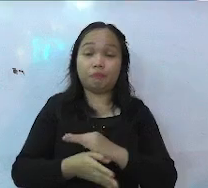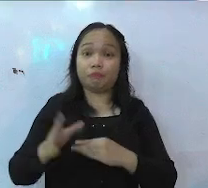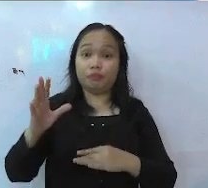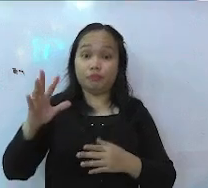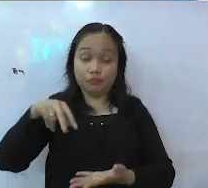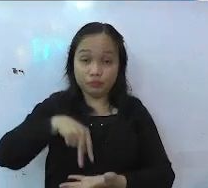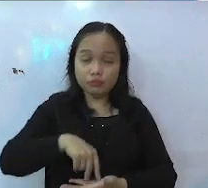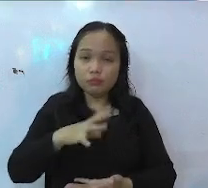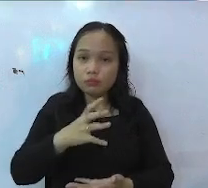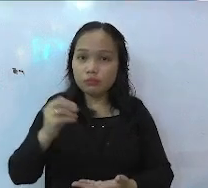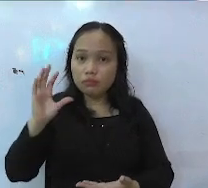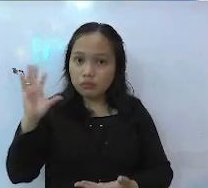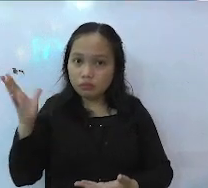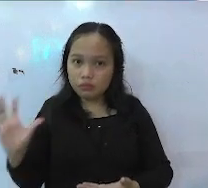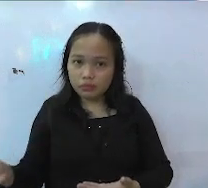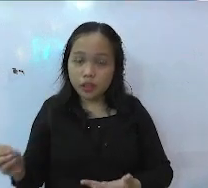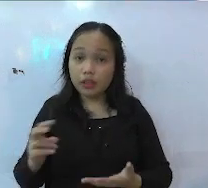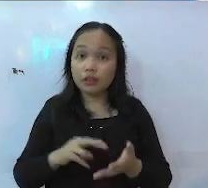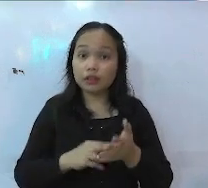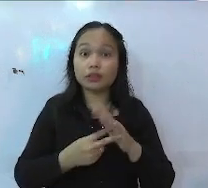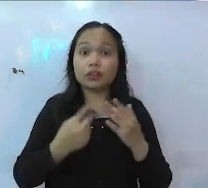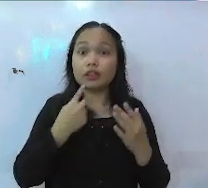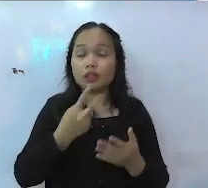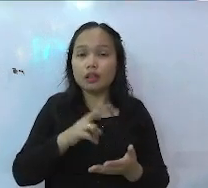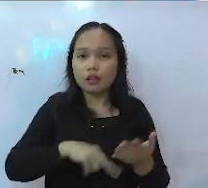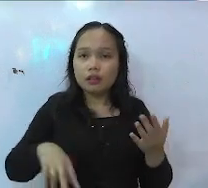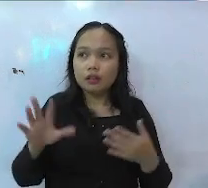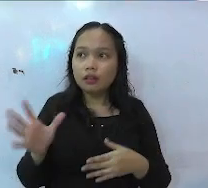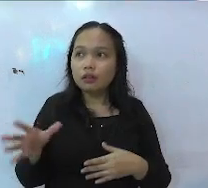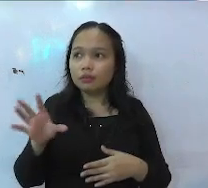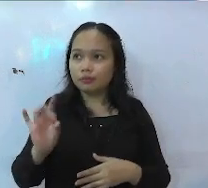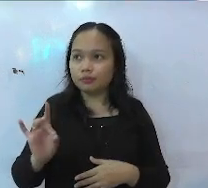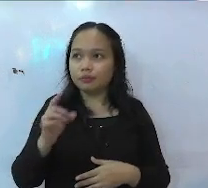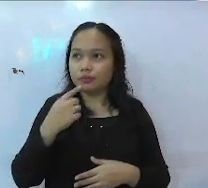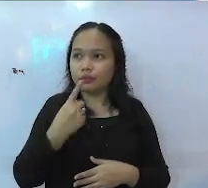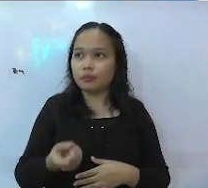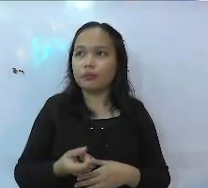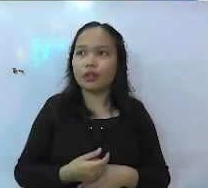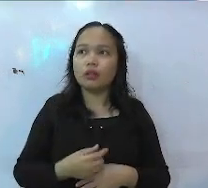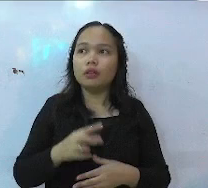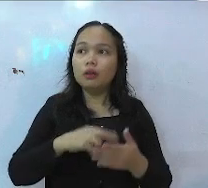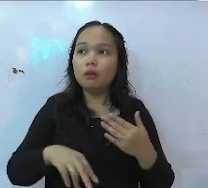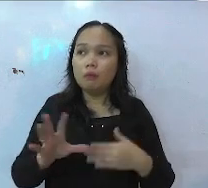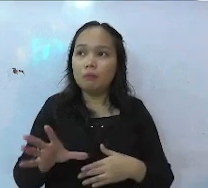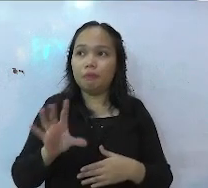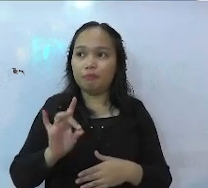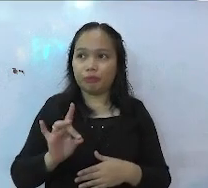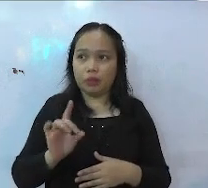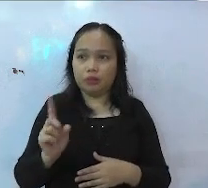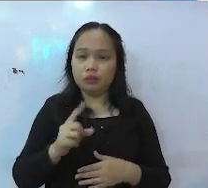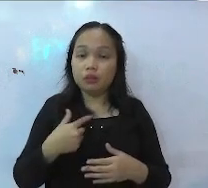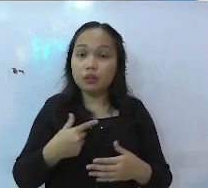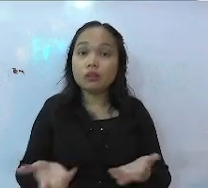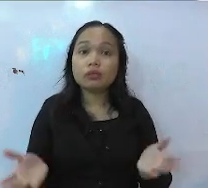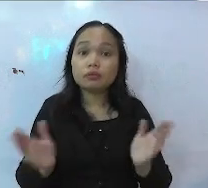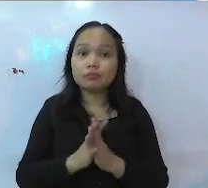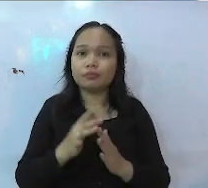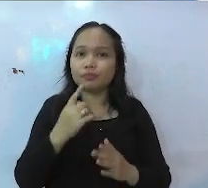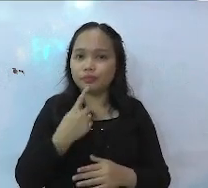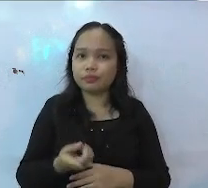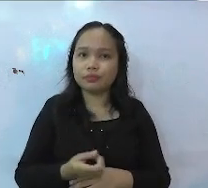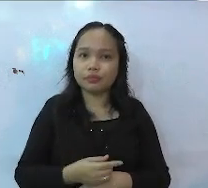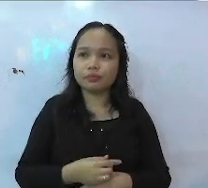ito ito yung sinasabi in verse number 58 Sabi ko nga sa inyo babalik tayo doun sa tanong na lagi niyong tinatanong or